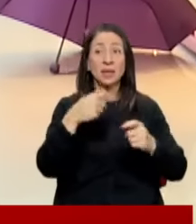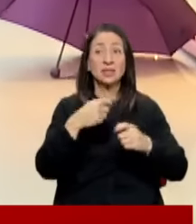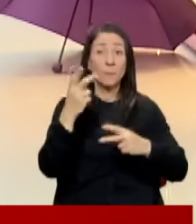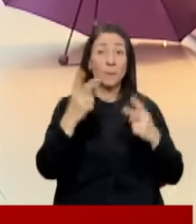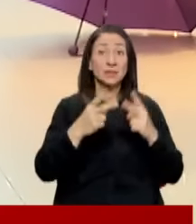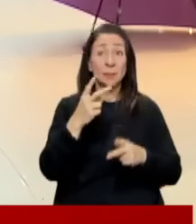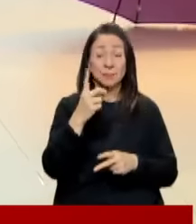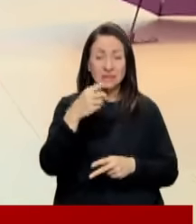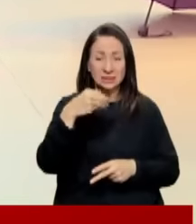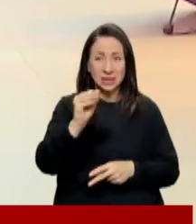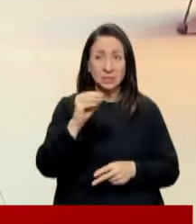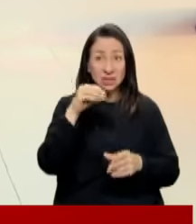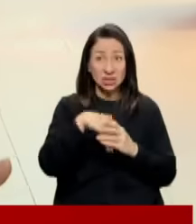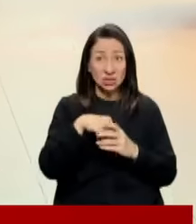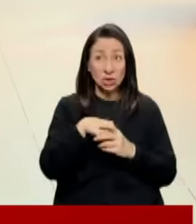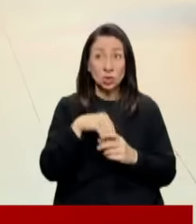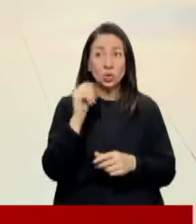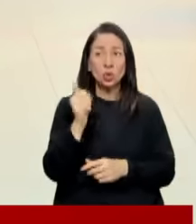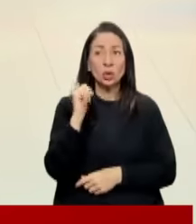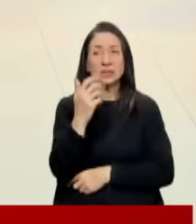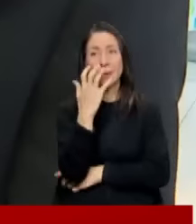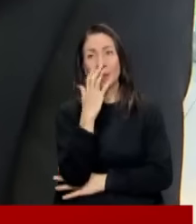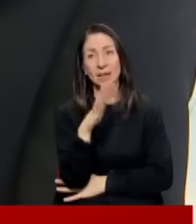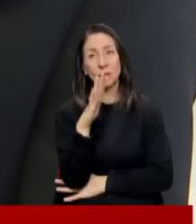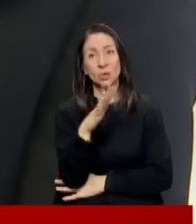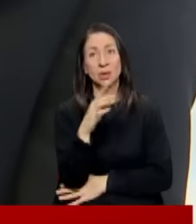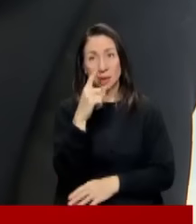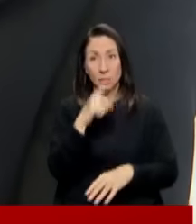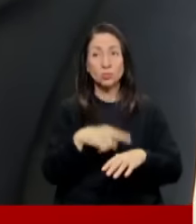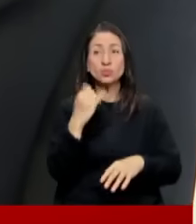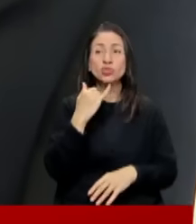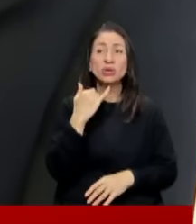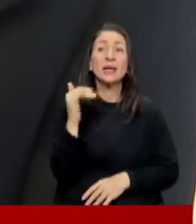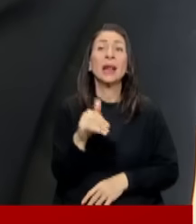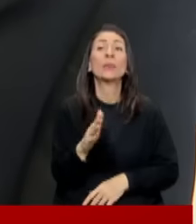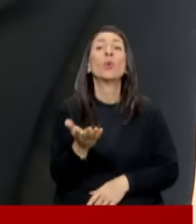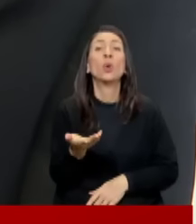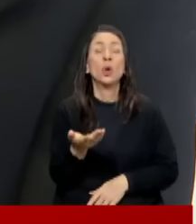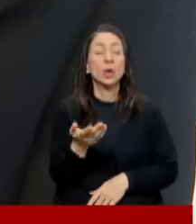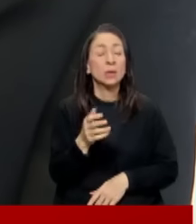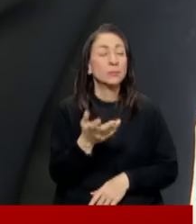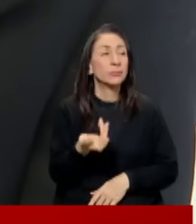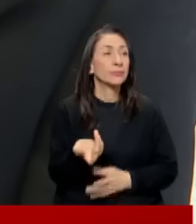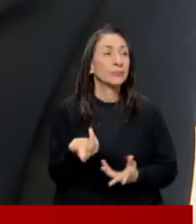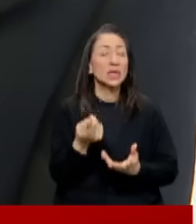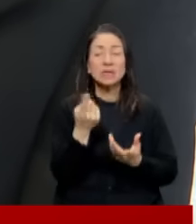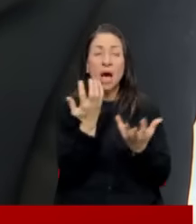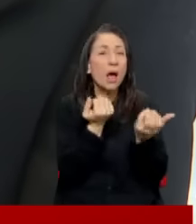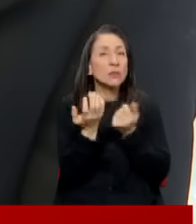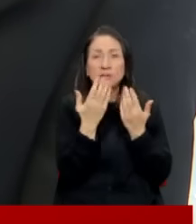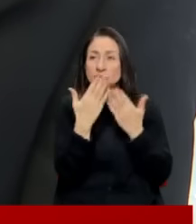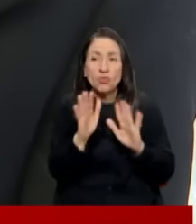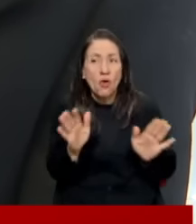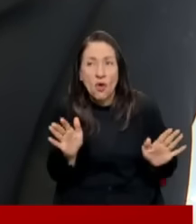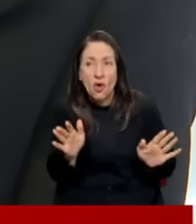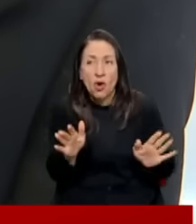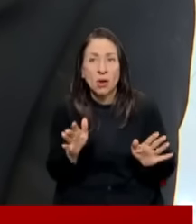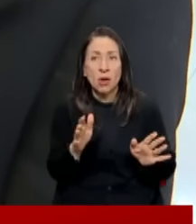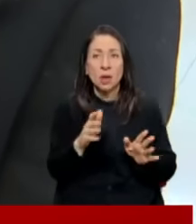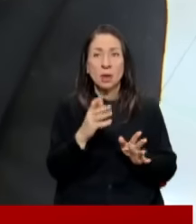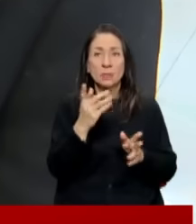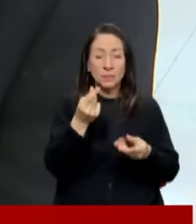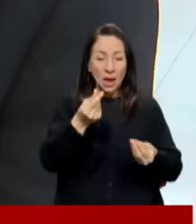bazen bir satış yapabilmek için günlerce bekliyor. İnanın müşteri gelmiyor. Yani hiçbir alış yok, hiçbir